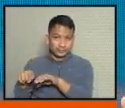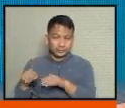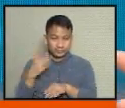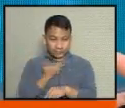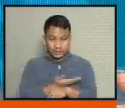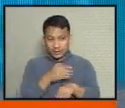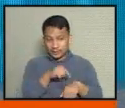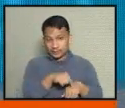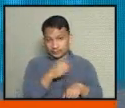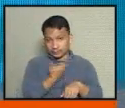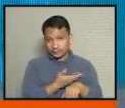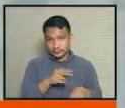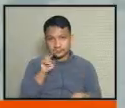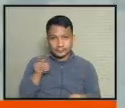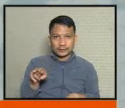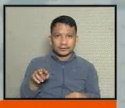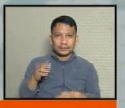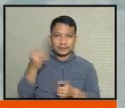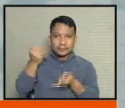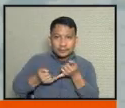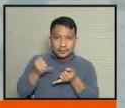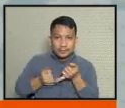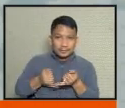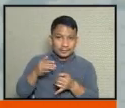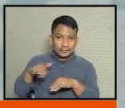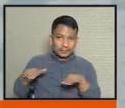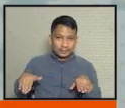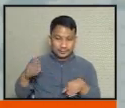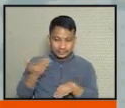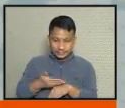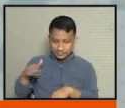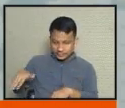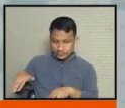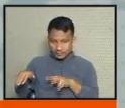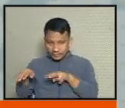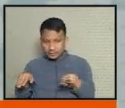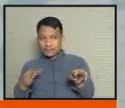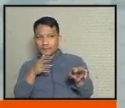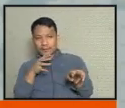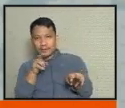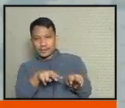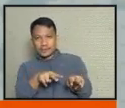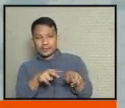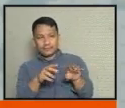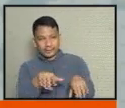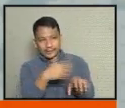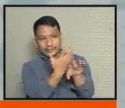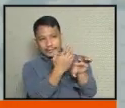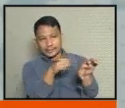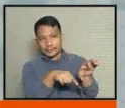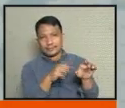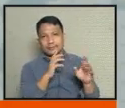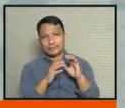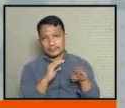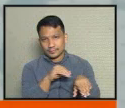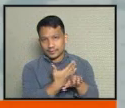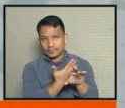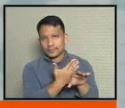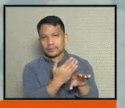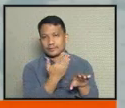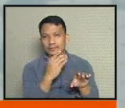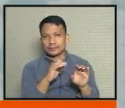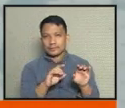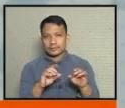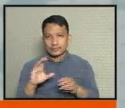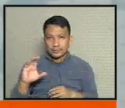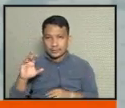ninyo. Oo, nakakita. Yung bunso ko nakakita, yung manulit. Nakakita. Yun ang nakita na nag-usap sila. Oo. Sa